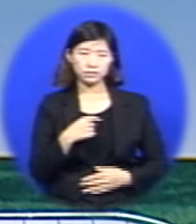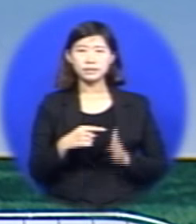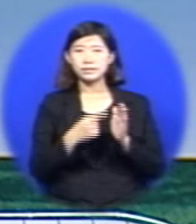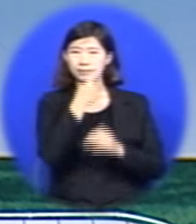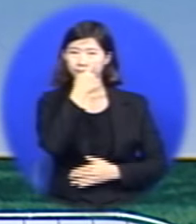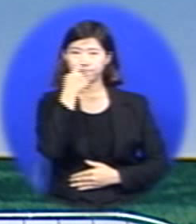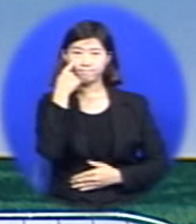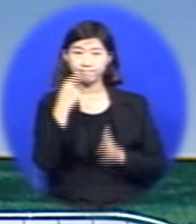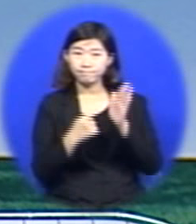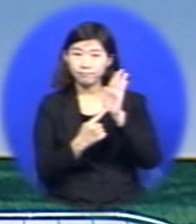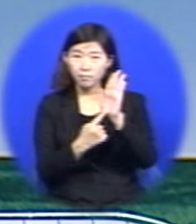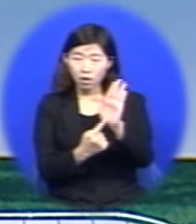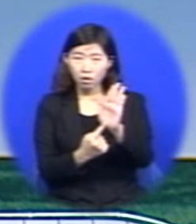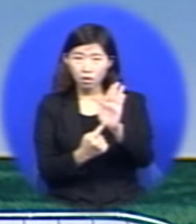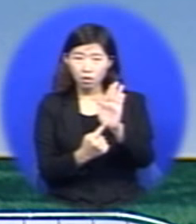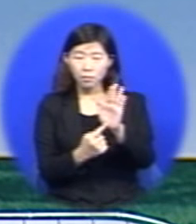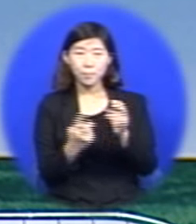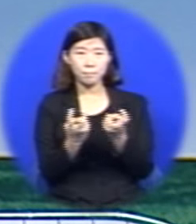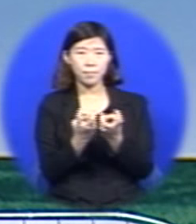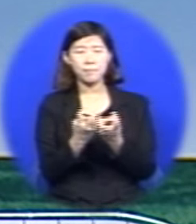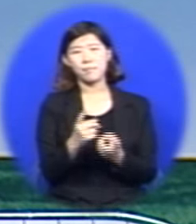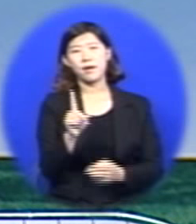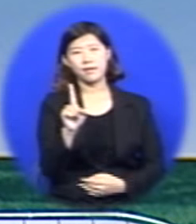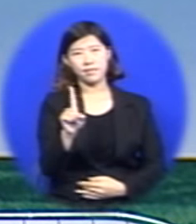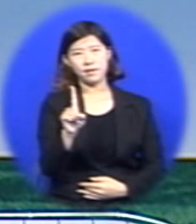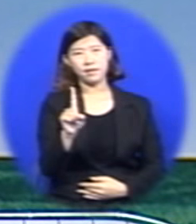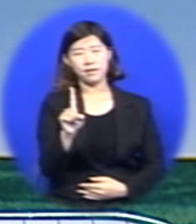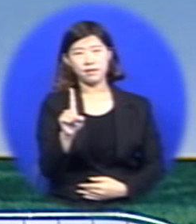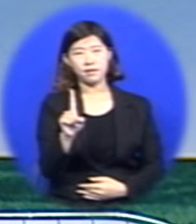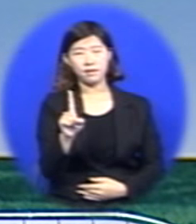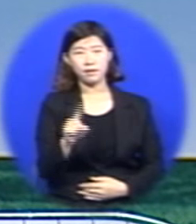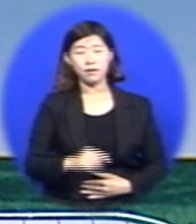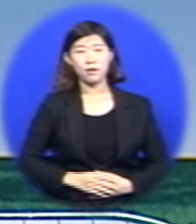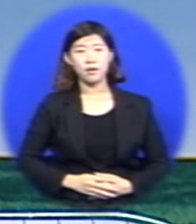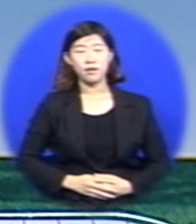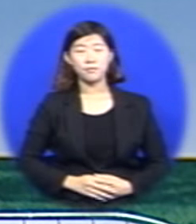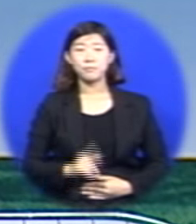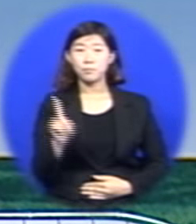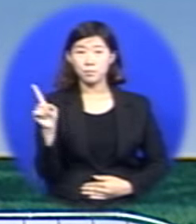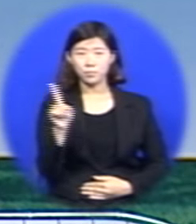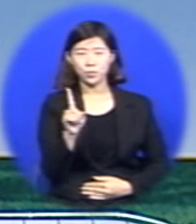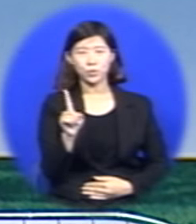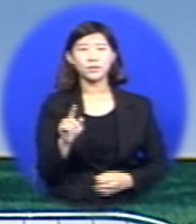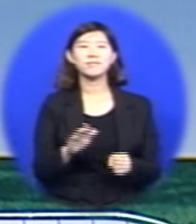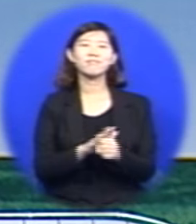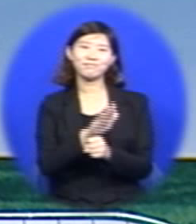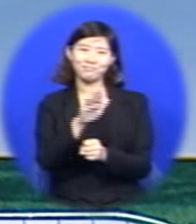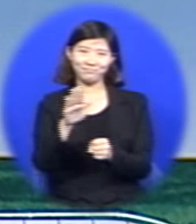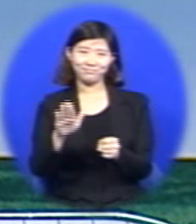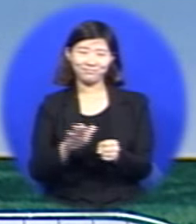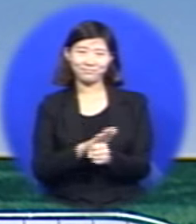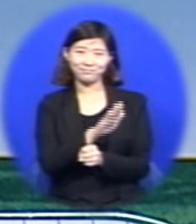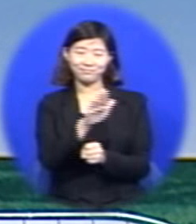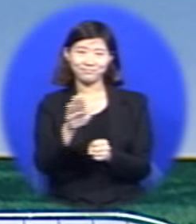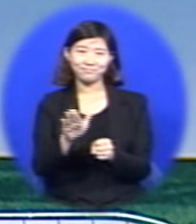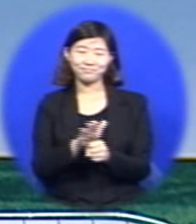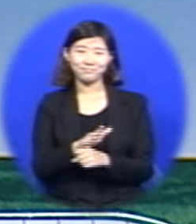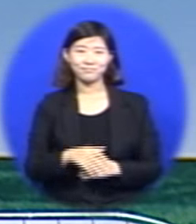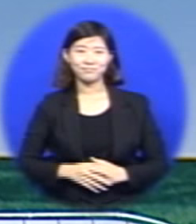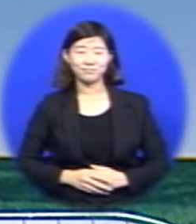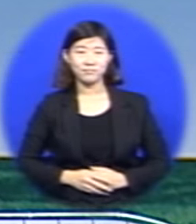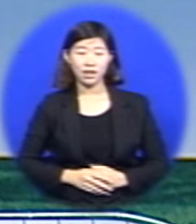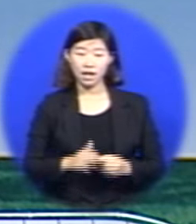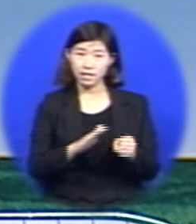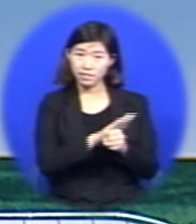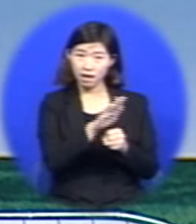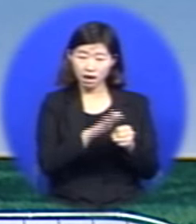길은 오직 한 길밖에 없습니다. 그것은 오직 사랑만 하며 사는 것입니다. 이 외에 그